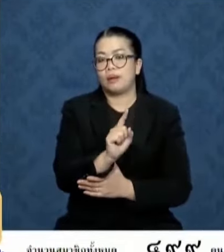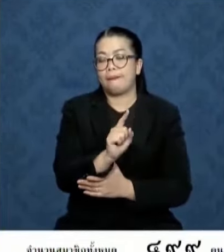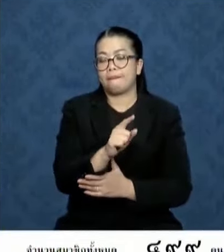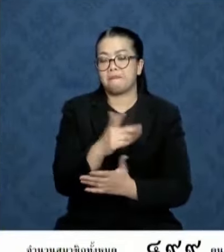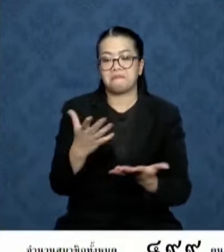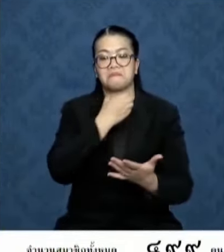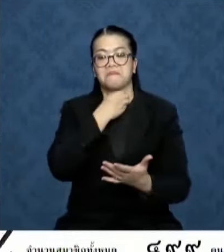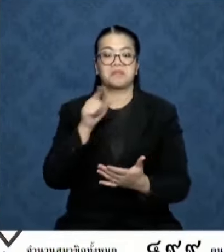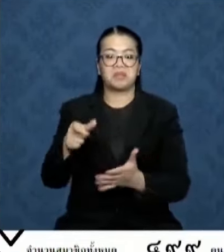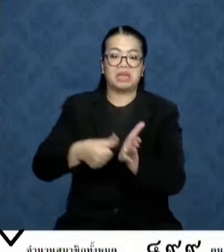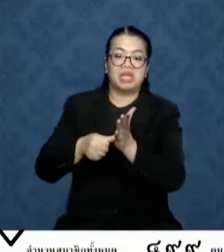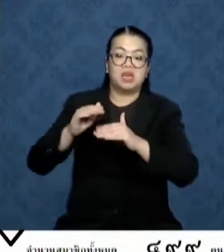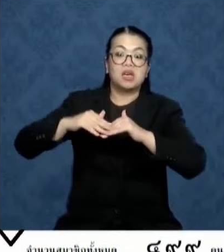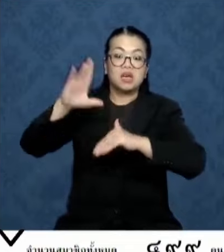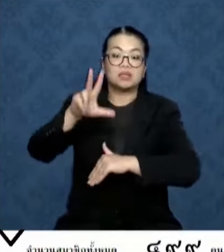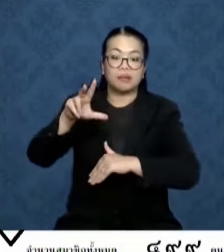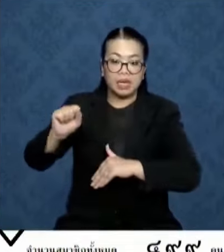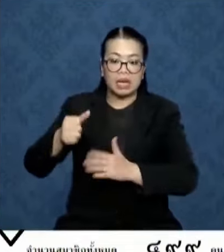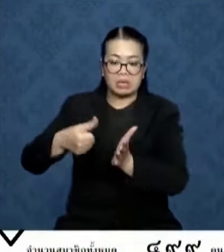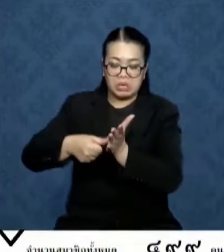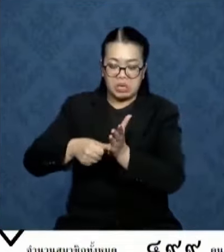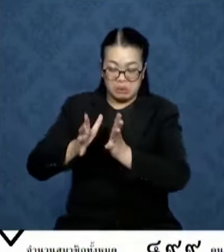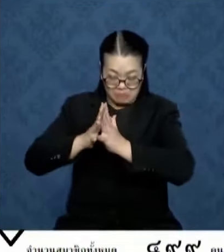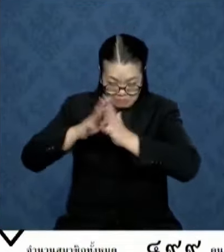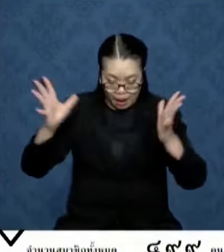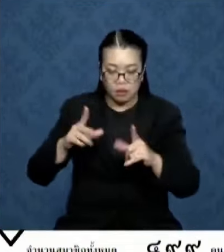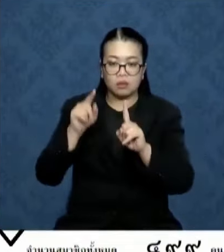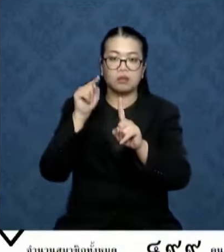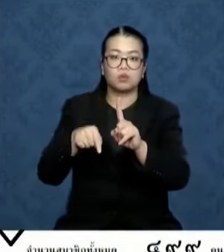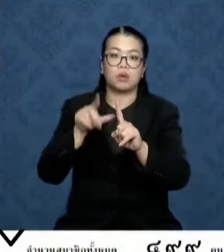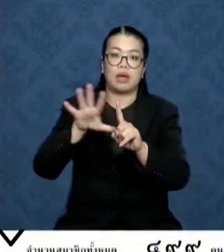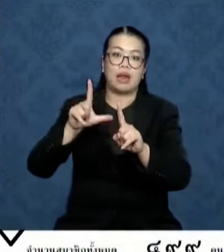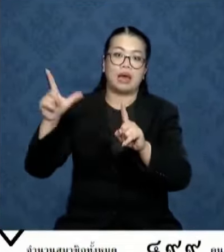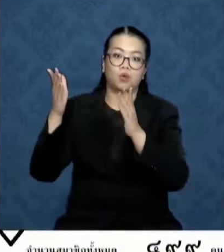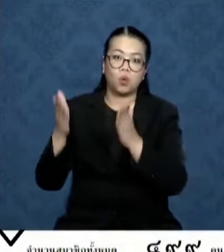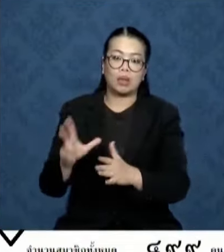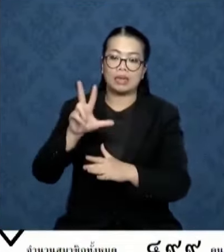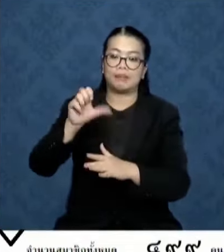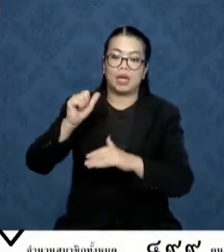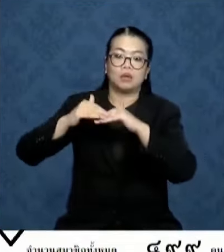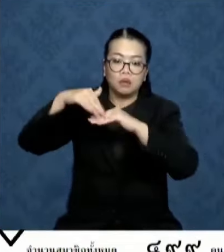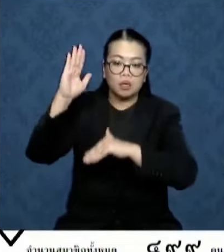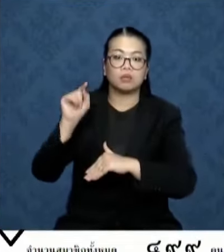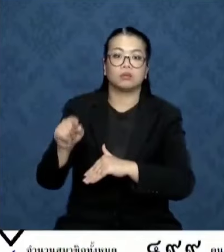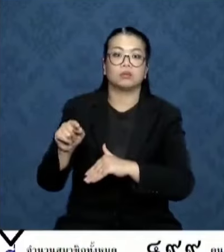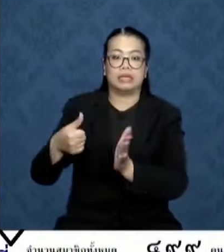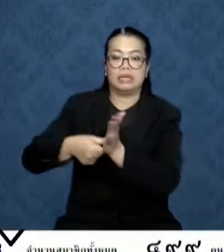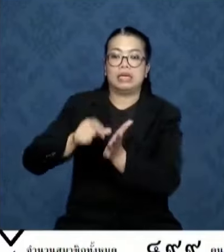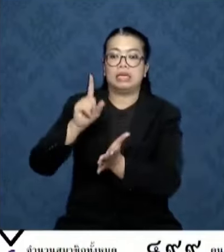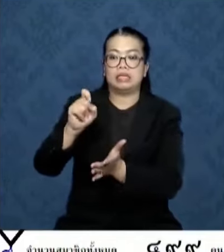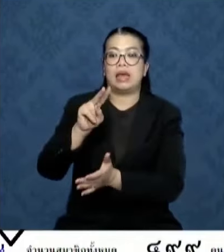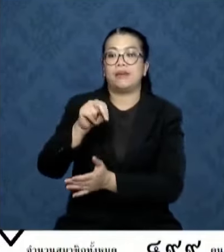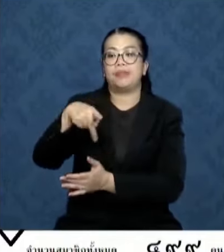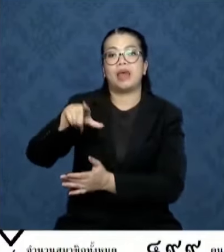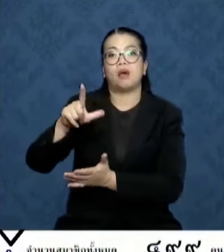กีดการเกษตกรทมนี่เกิน 3 แนบาทที่มจำนวนถึง 1.5 ลานลายและในส่วนนี้เป็ี่เสียห N